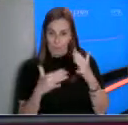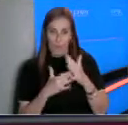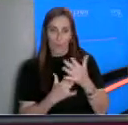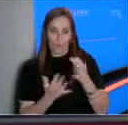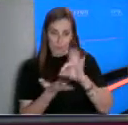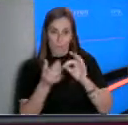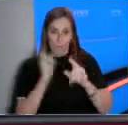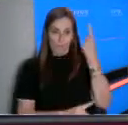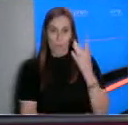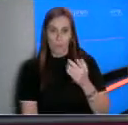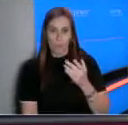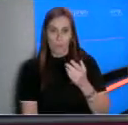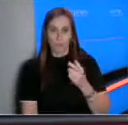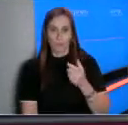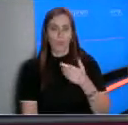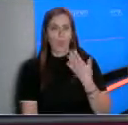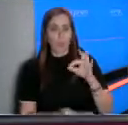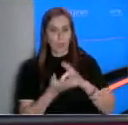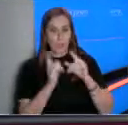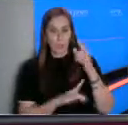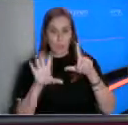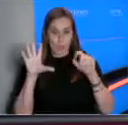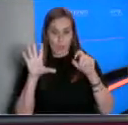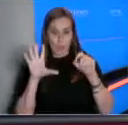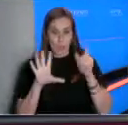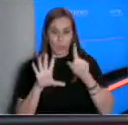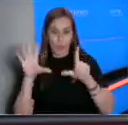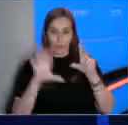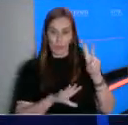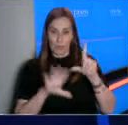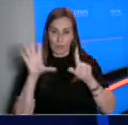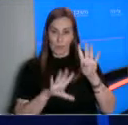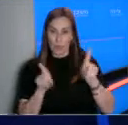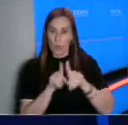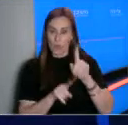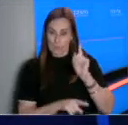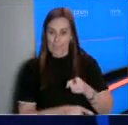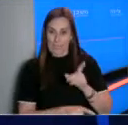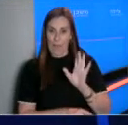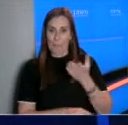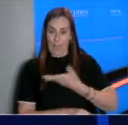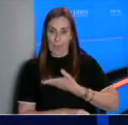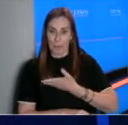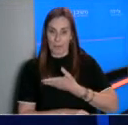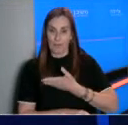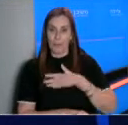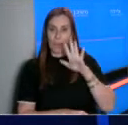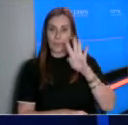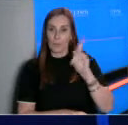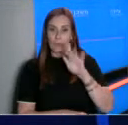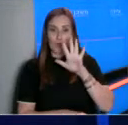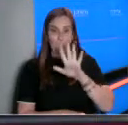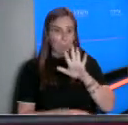בחינות. לפרצוף. אז אוקיי, נתנו להם על ציון גבוה. 70, ולא 72, 74, כמו שהם היו צריכים לקבל. אוקיי, בסדר. 54